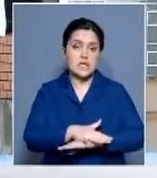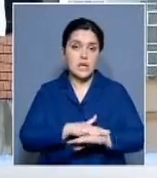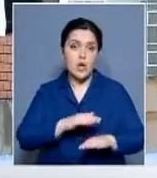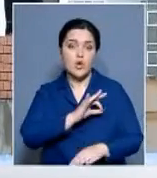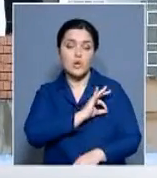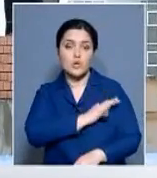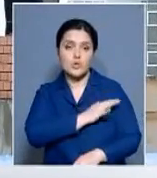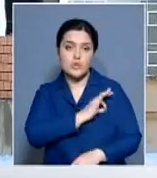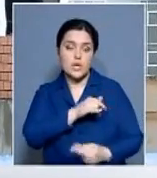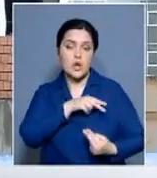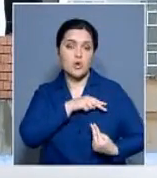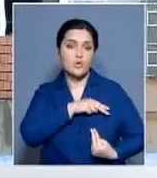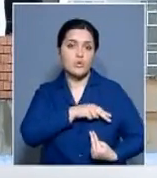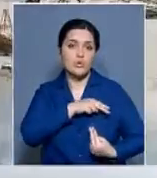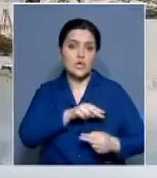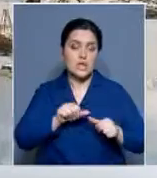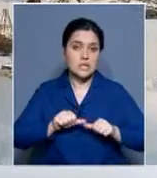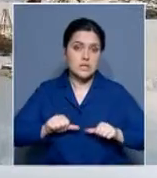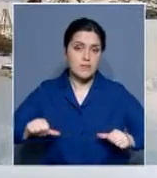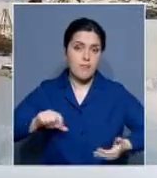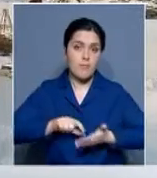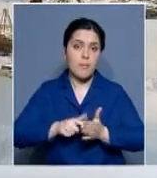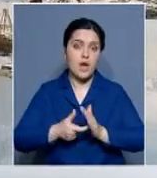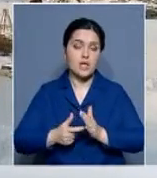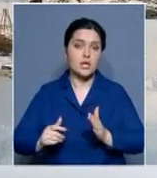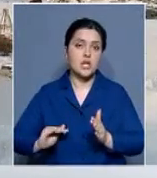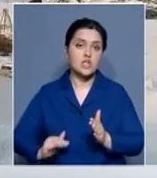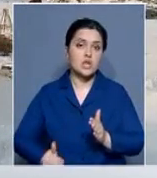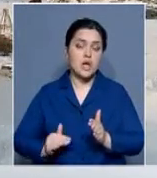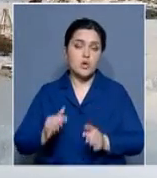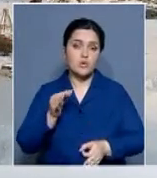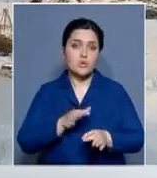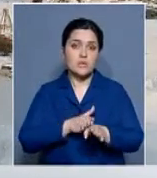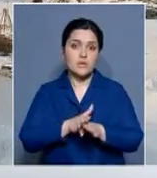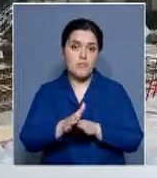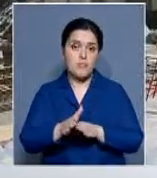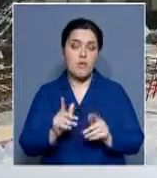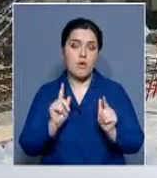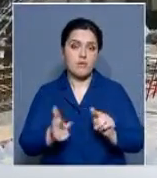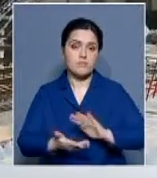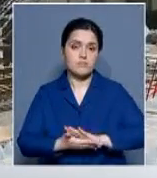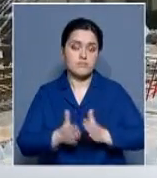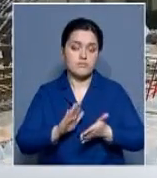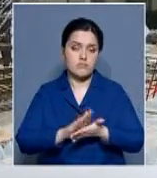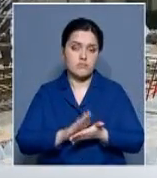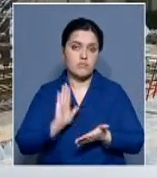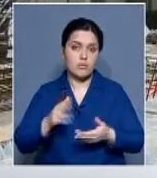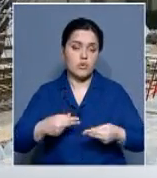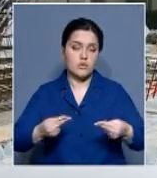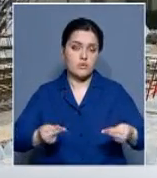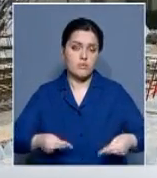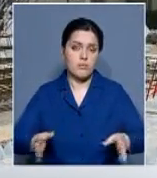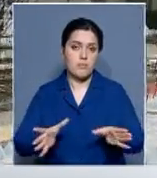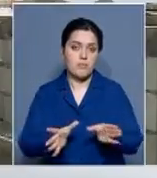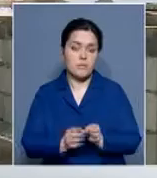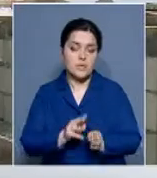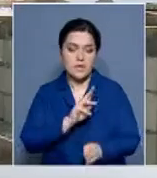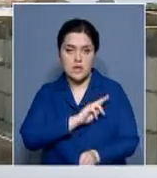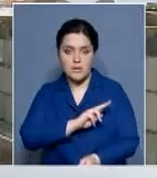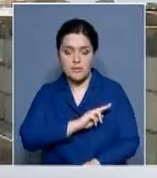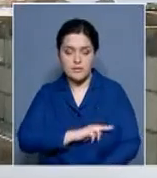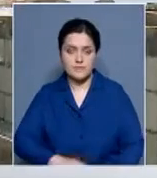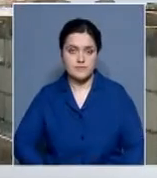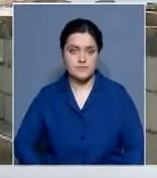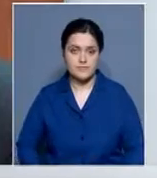Департамент юстиции, Трудовая инспекция и Палата частных судоисполнителей заключили между собой соглашение о совместной работе.